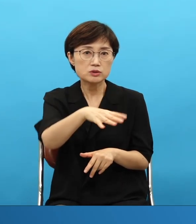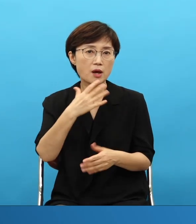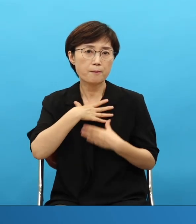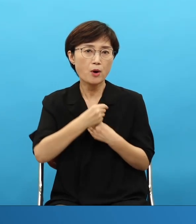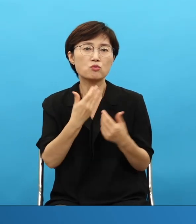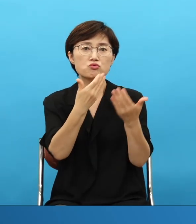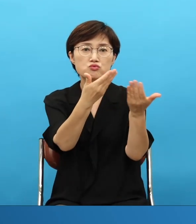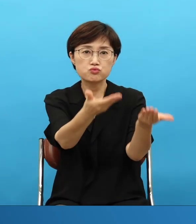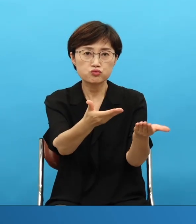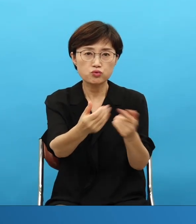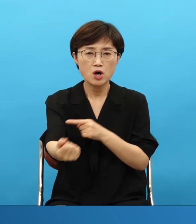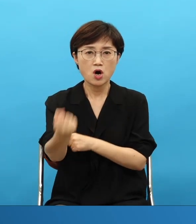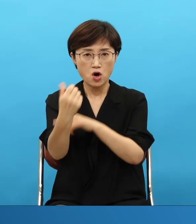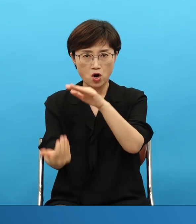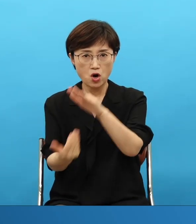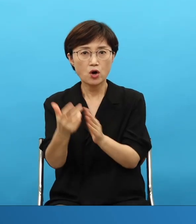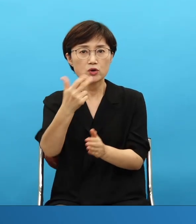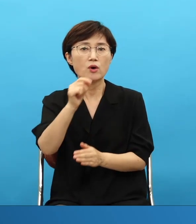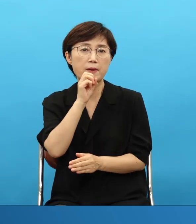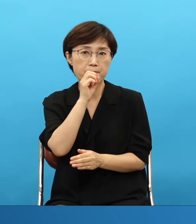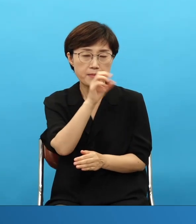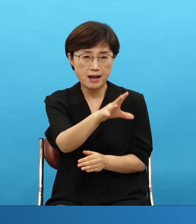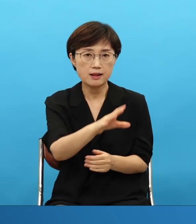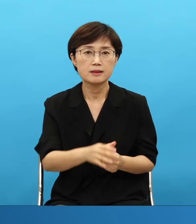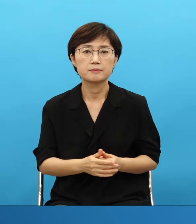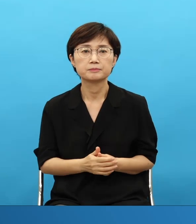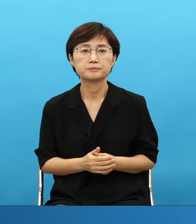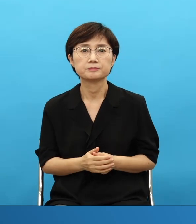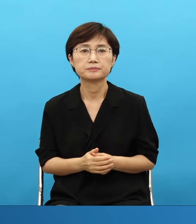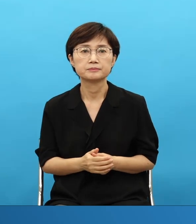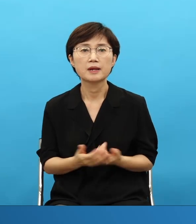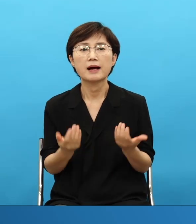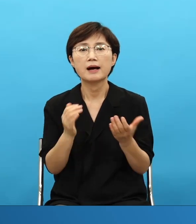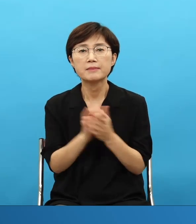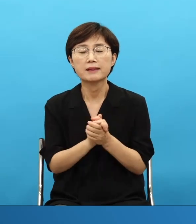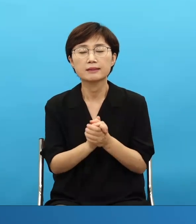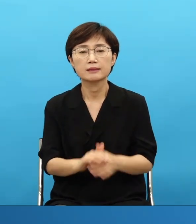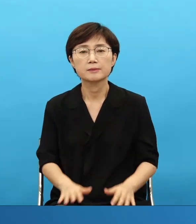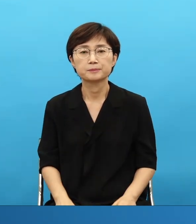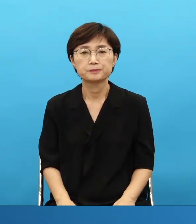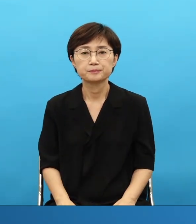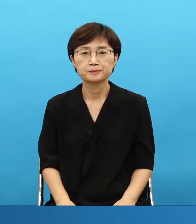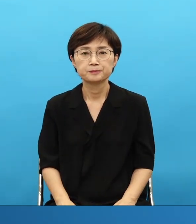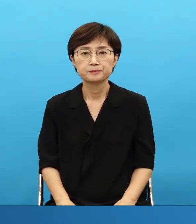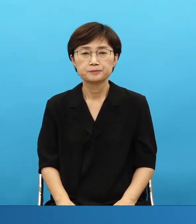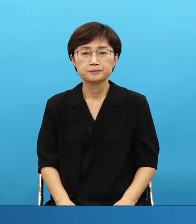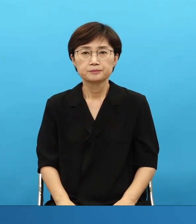이곳에 평강을 주리라. 만군의 여호와의 말이니라. 아멘.